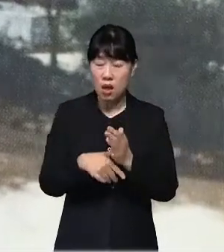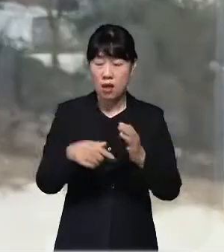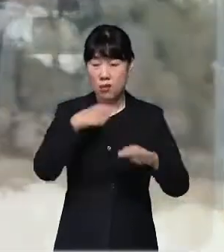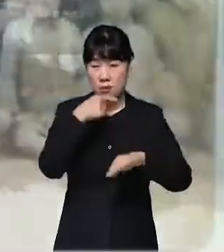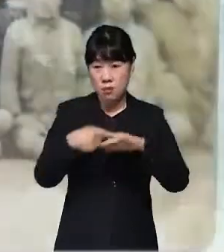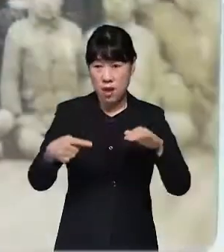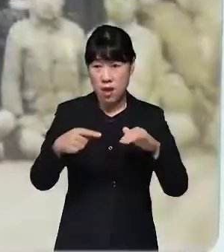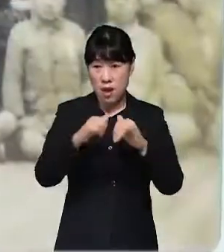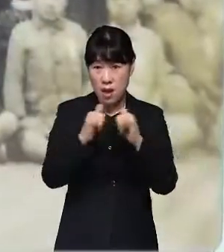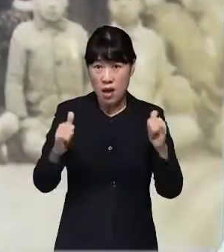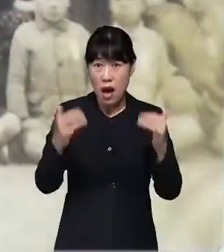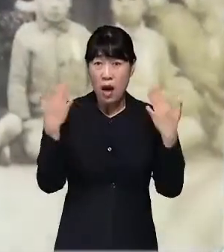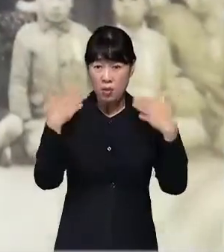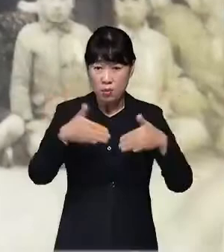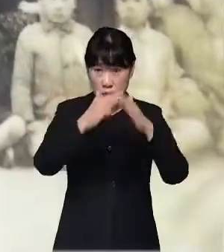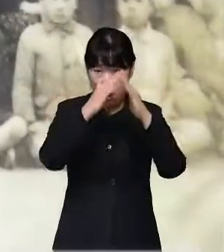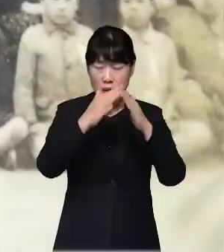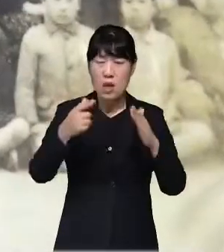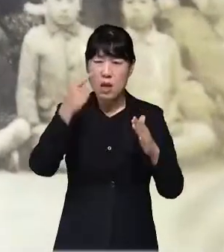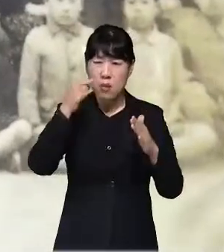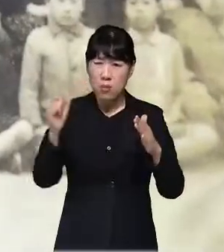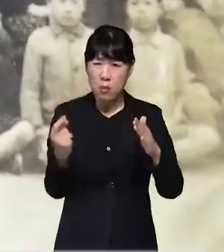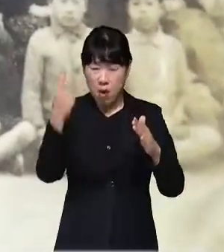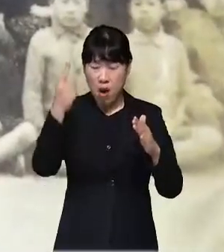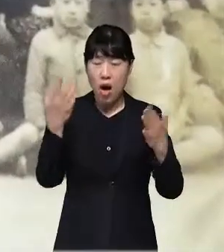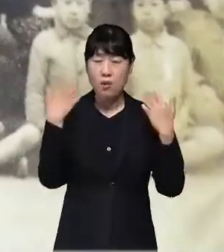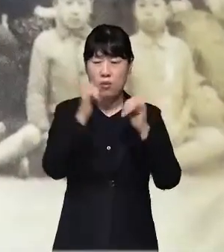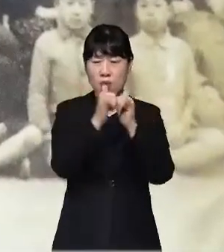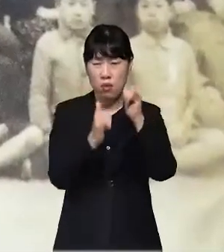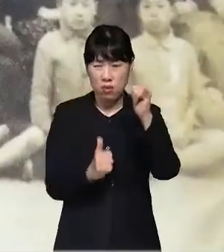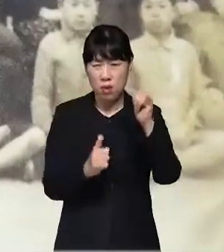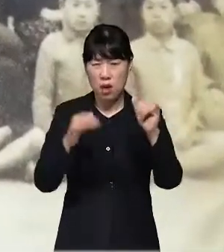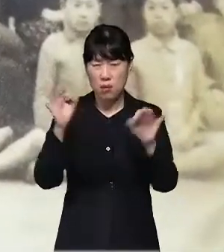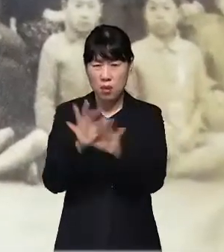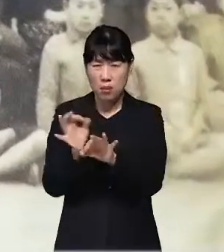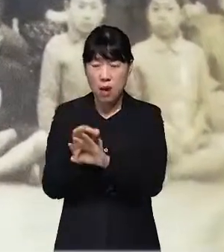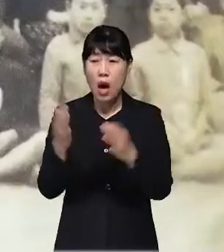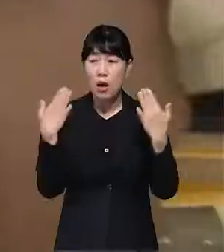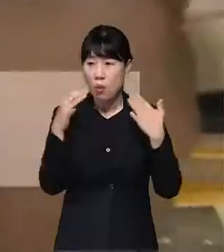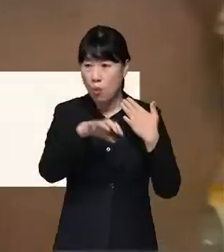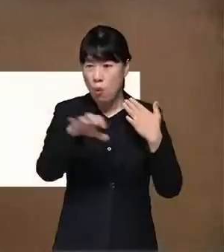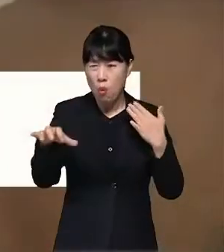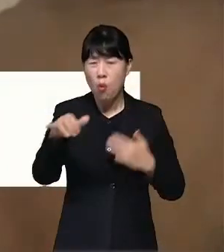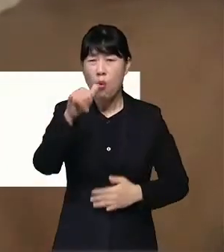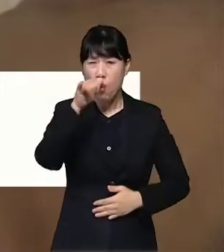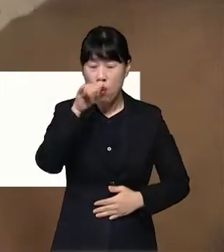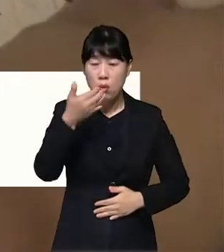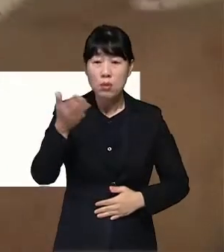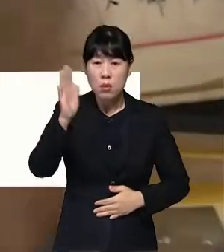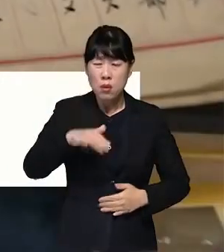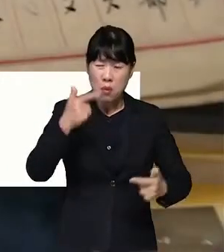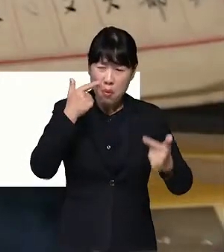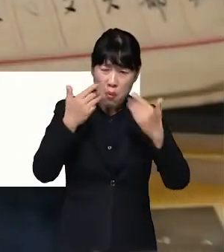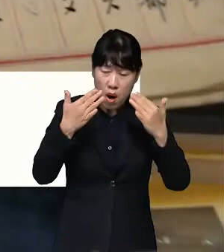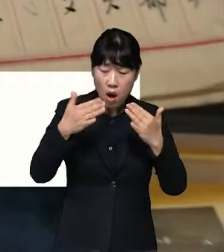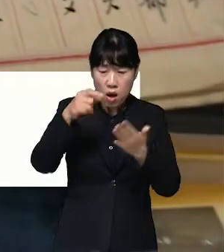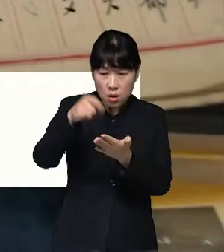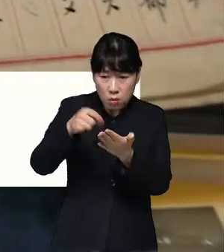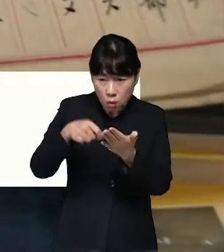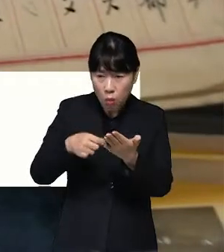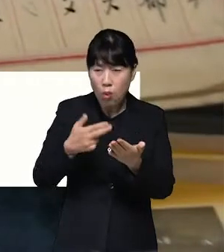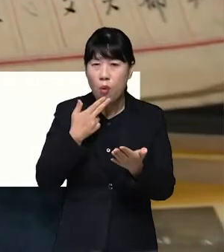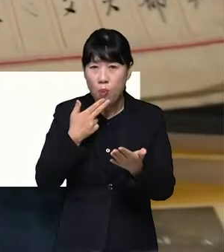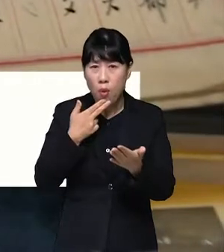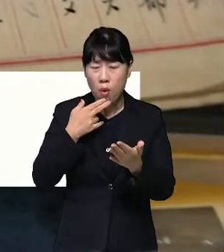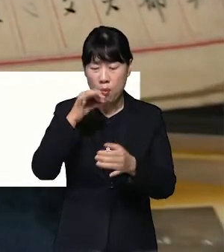세워졌지만 일제에 의해 학교의 역사를 뺏겨 버린 학교들이 적지 않습니다 하지만 정확한 기록이 없는 데다